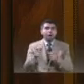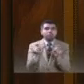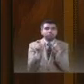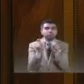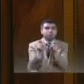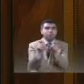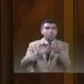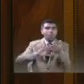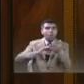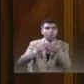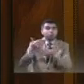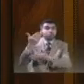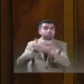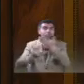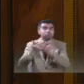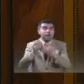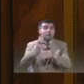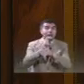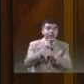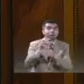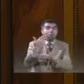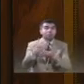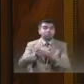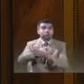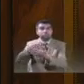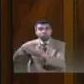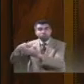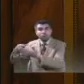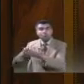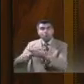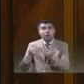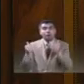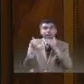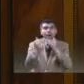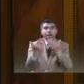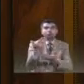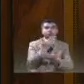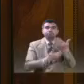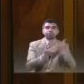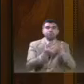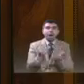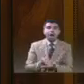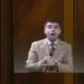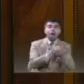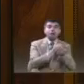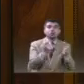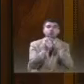أوجه صرف واستعمال التمويلات المعبأة بالحرص على تسخيرها حصريا لتمويل الاستثمارات